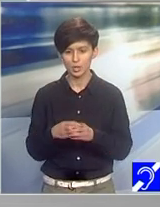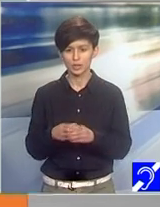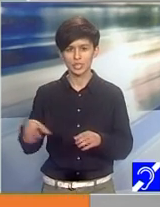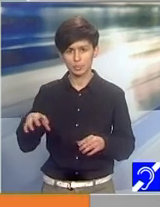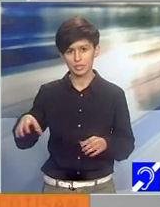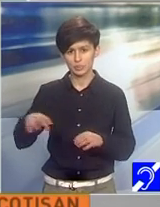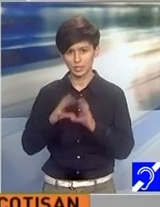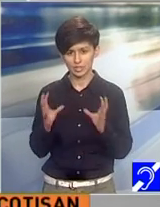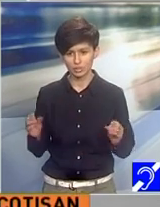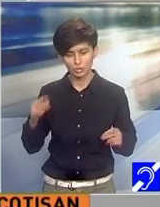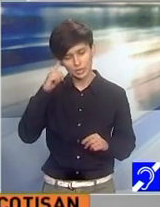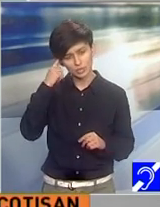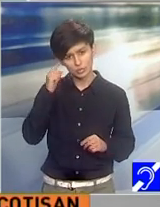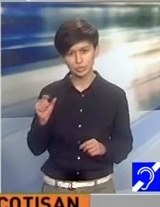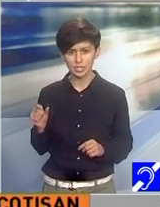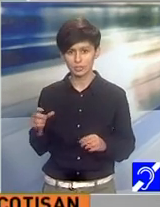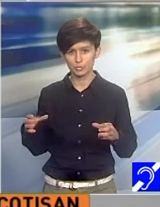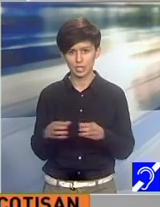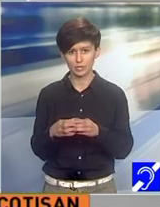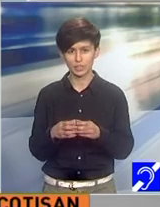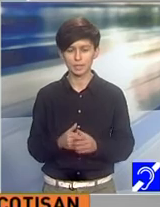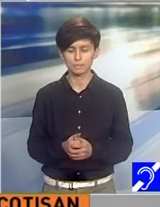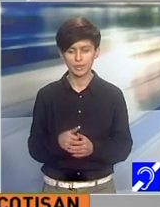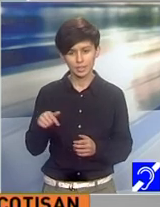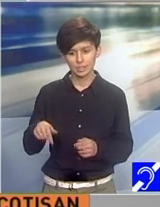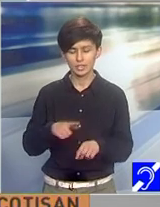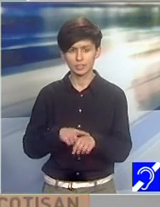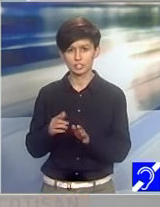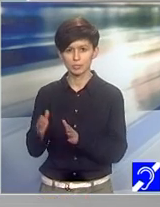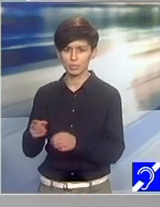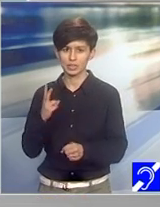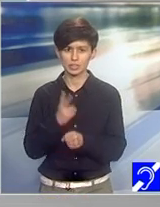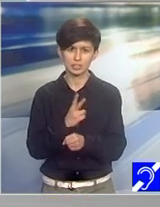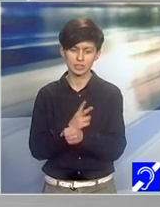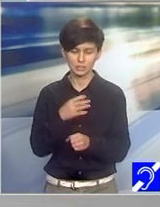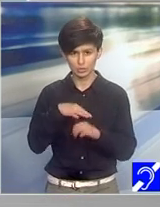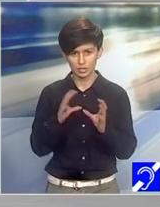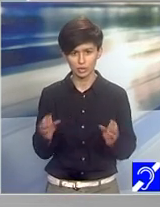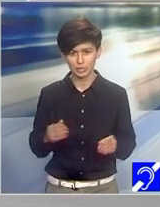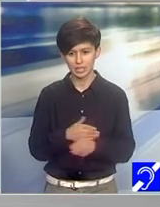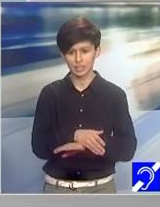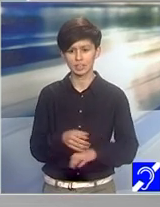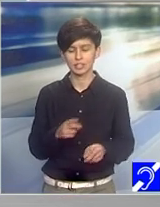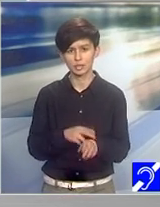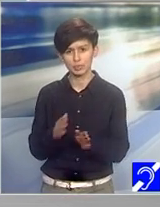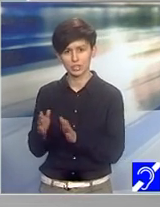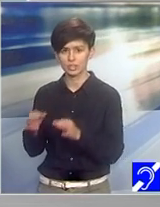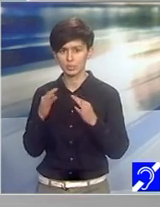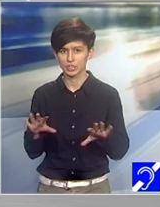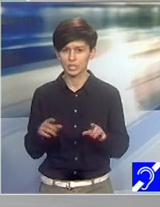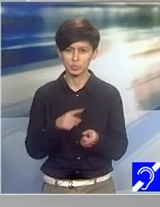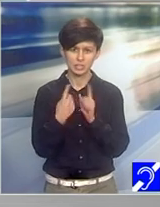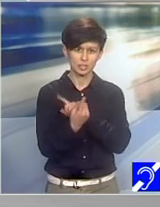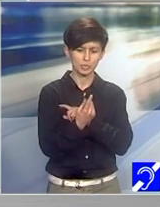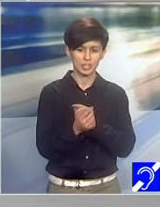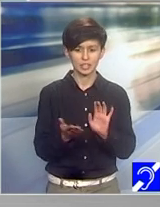Principatelor Române, cunoscută ca Mica Unire. Din acest moment, statul român a intrat în perioada sa modernă prin reformele începute